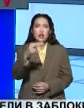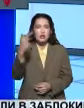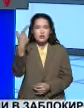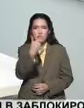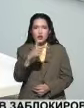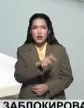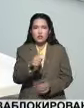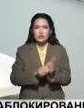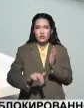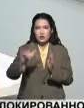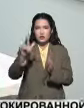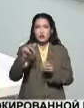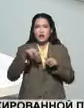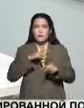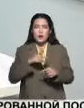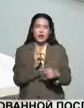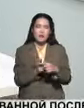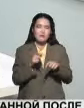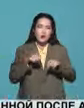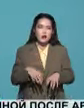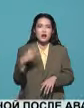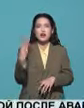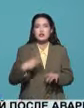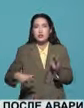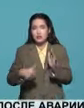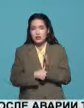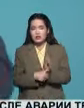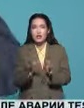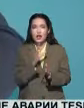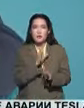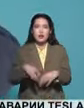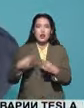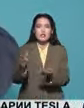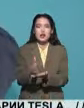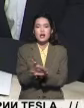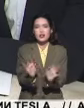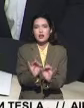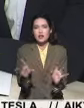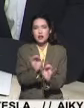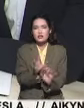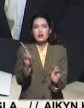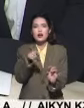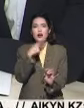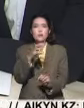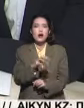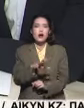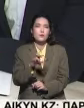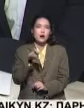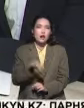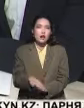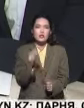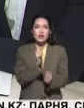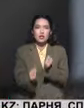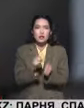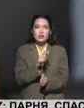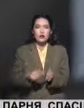них 63% решены положительно, а по 36% даны отдельные разъяснения. Как отметили аманатовцы, чаще всего